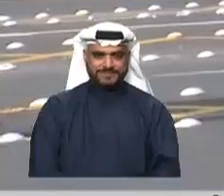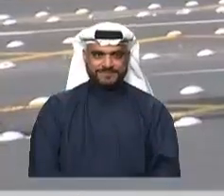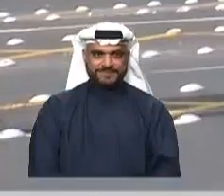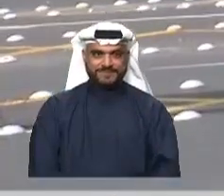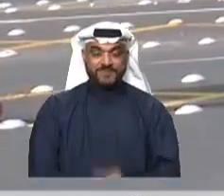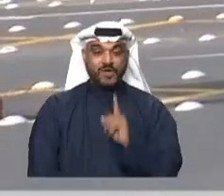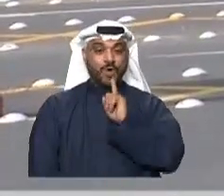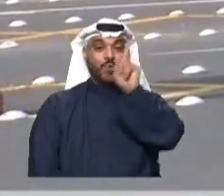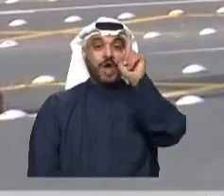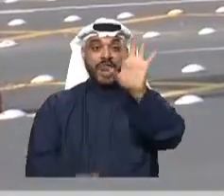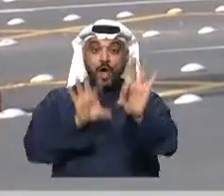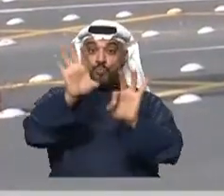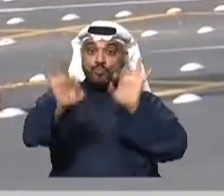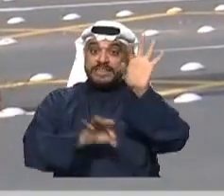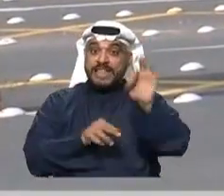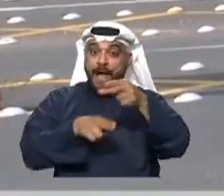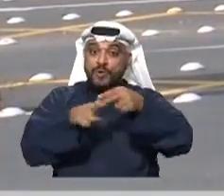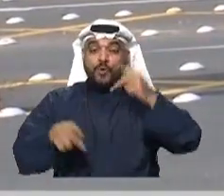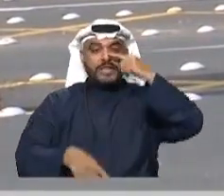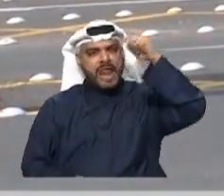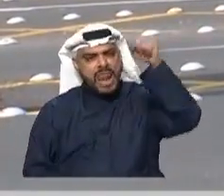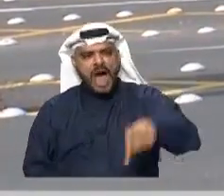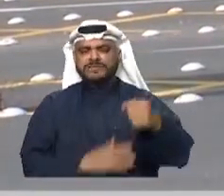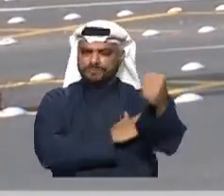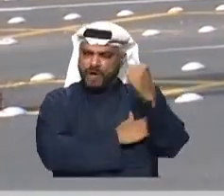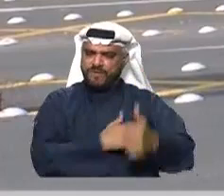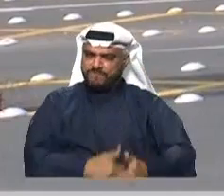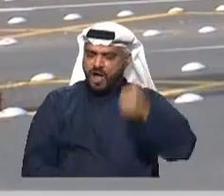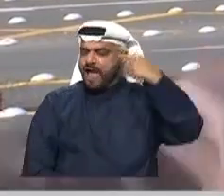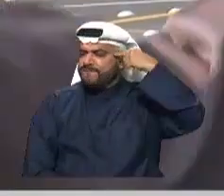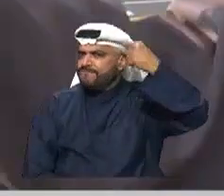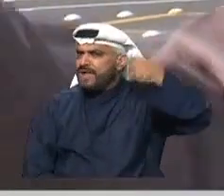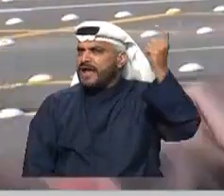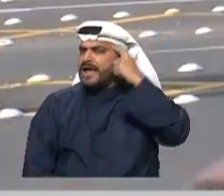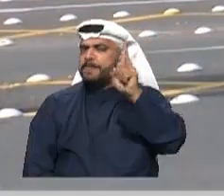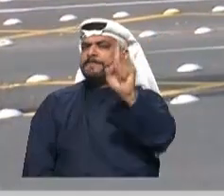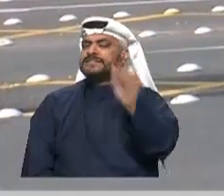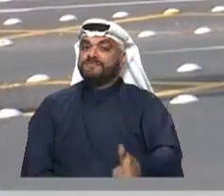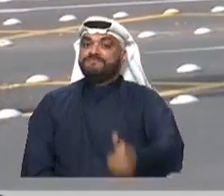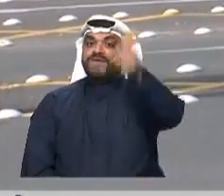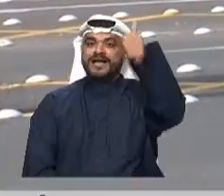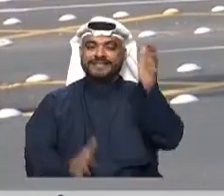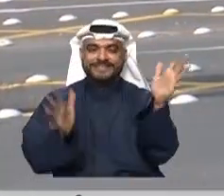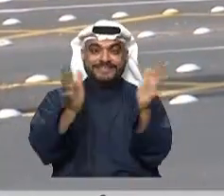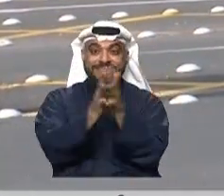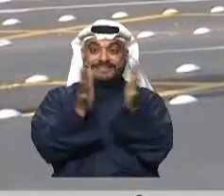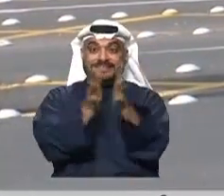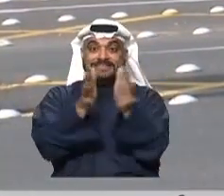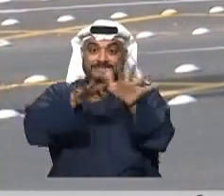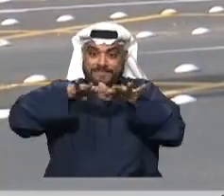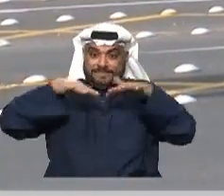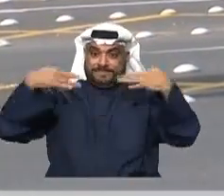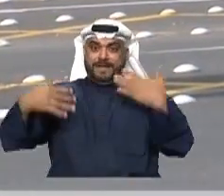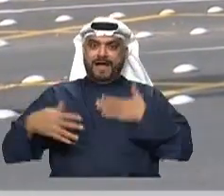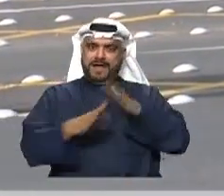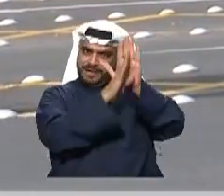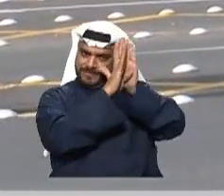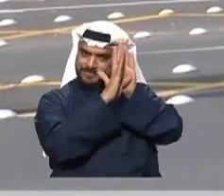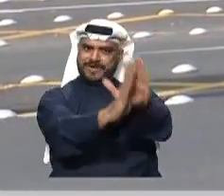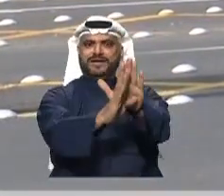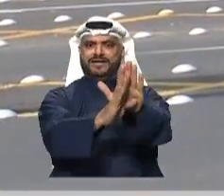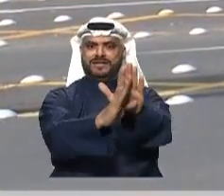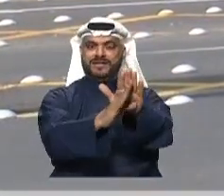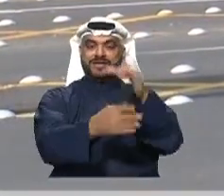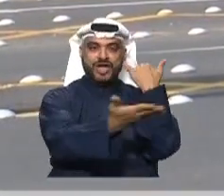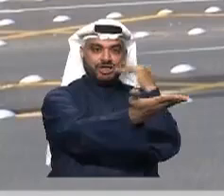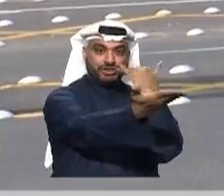والله المنتخب يشدون حيلهم يفكرون بالفوز، جماهير ما شاء الله عدد كبير وراكم ساندينكم، حنا انتوا